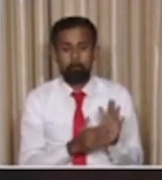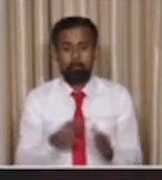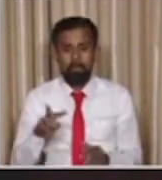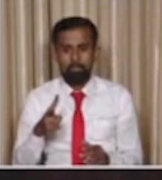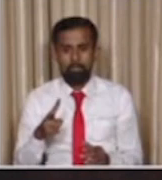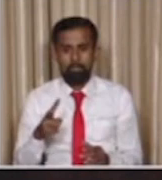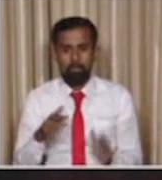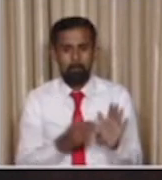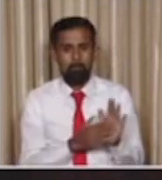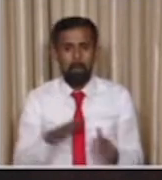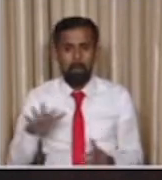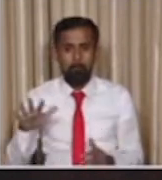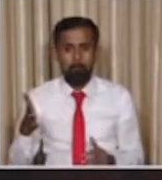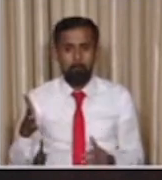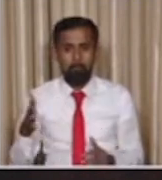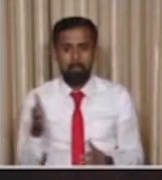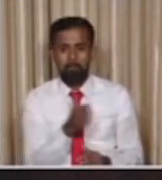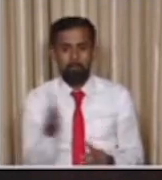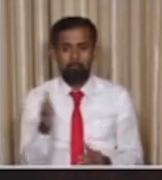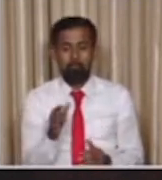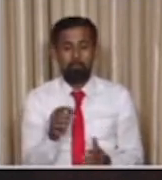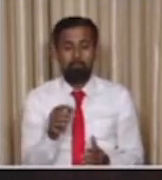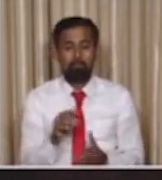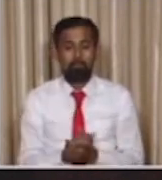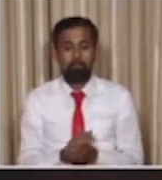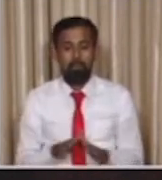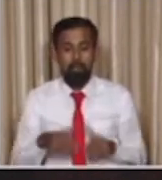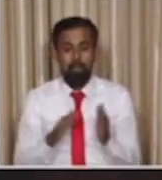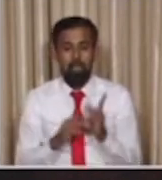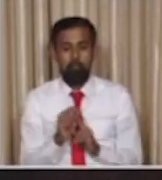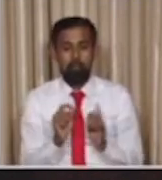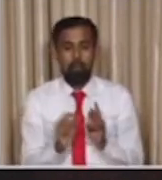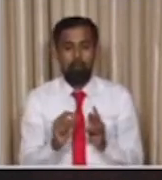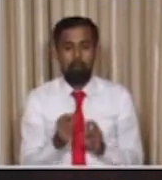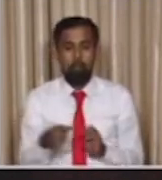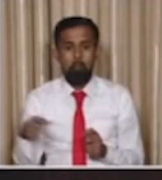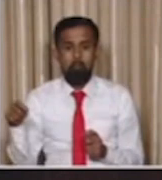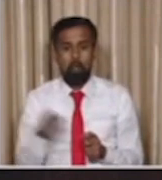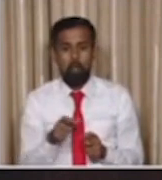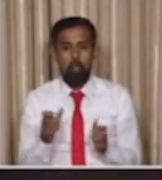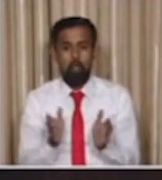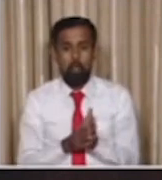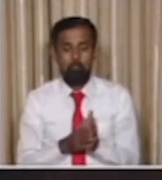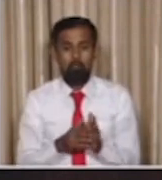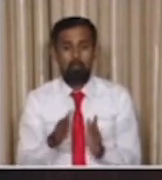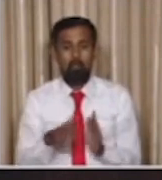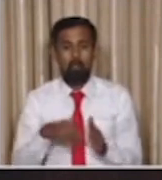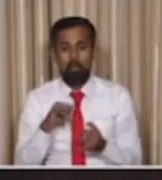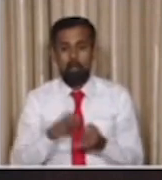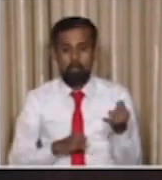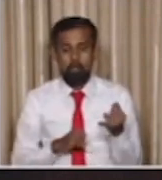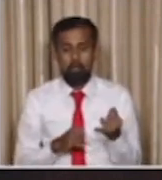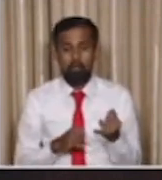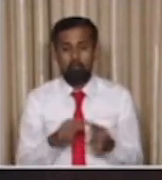200ක් 500ක් දක්වා ඒ මිල ගණන් කැඳවන්නේ සෞඛ්‍ය අමාත්‍යාංශයේ ප්‍රසම්පාදන කමිටුව, සෞඛ්‍ය ලේකම්